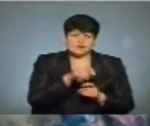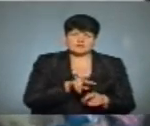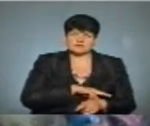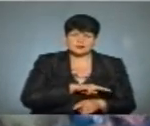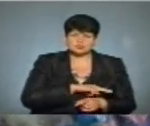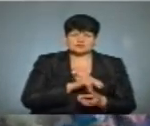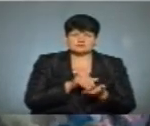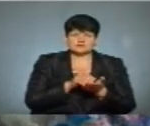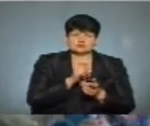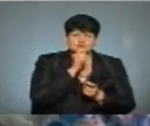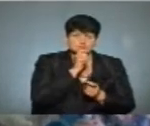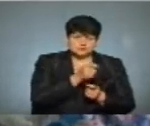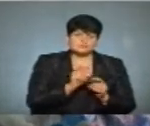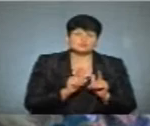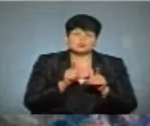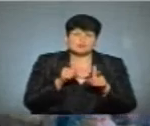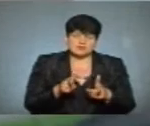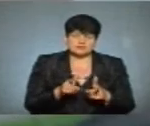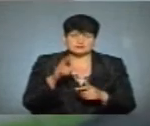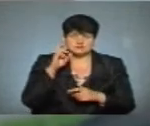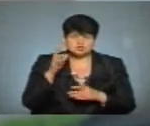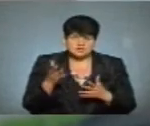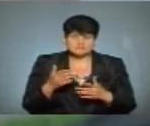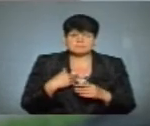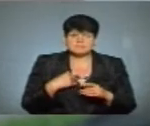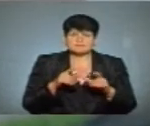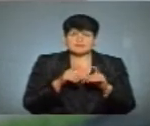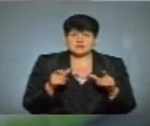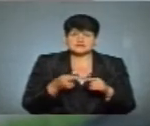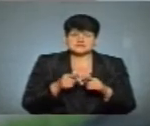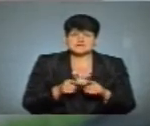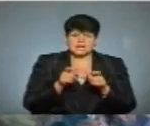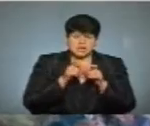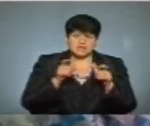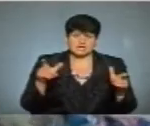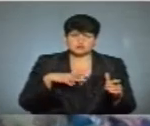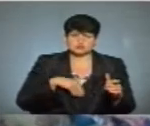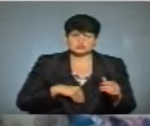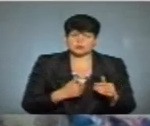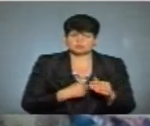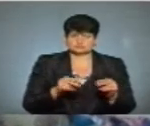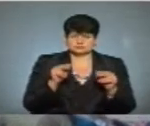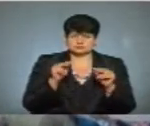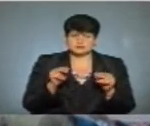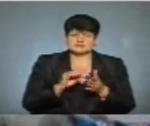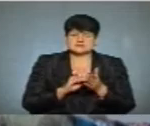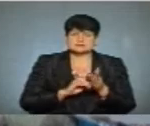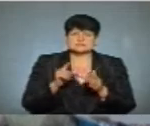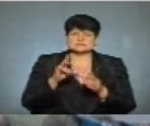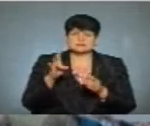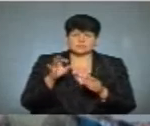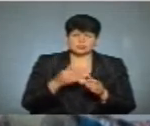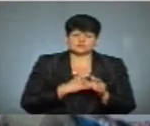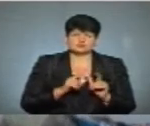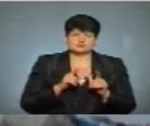таким чином вступали на державне. Тому мій плакат – це є крик душі, тому що я хочу справедливості. Я хочу складати знов і хочу вступити